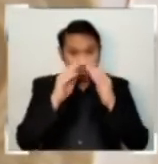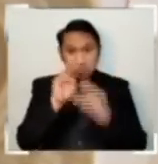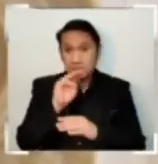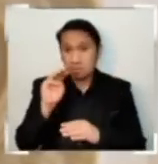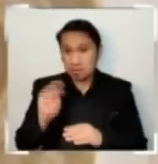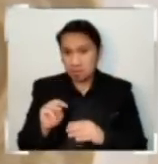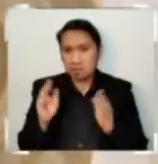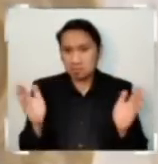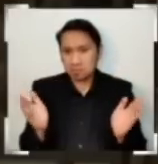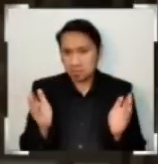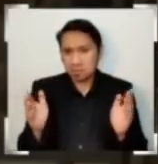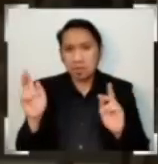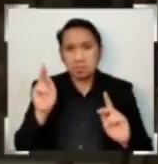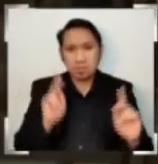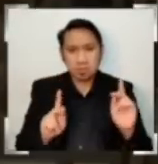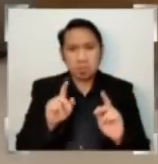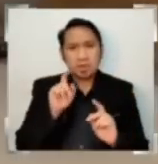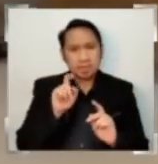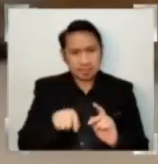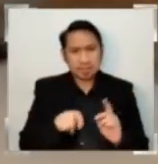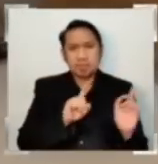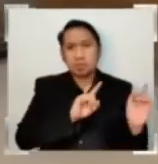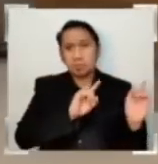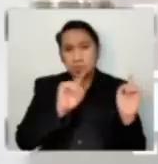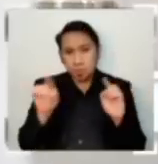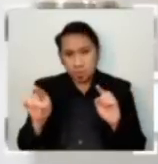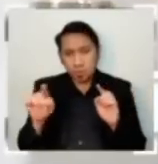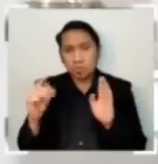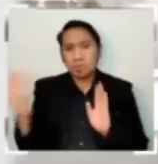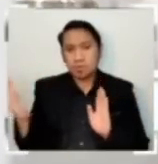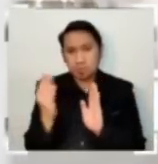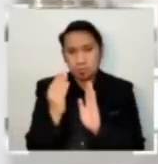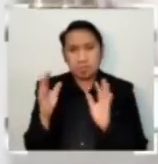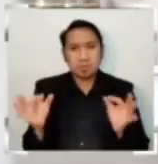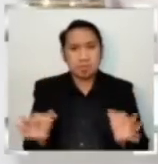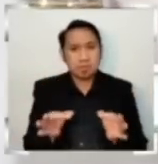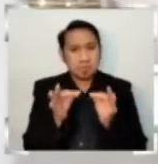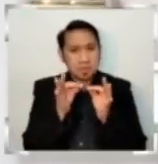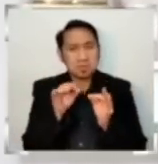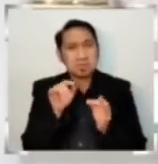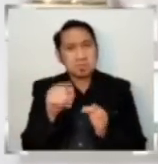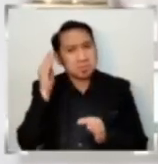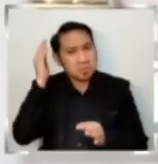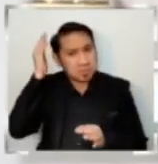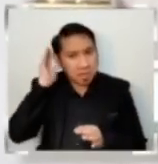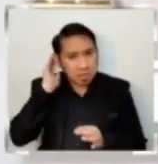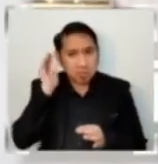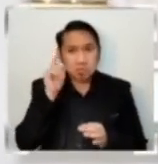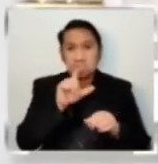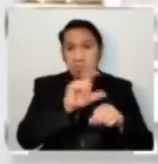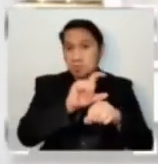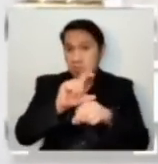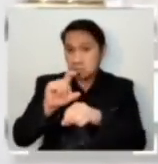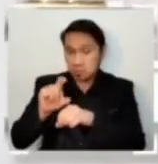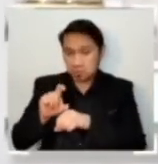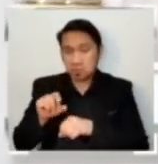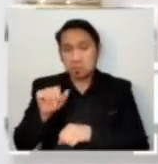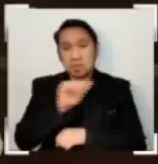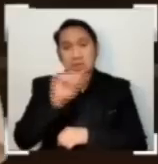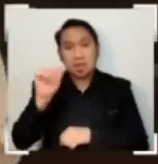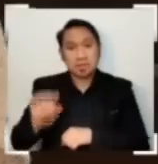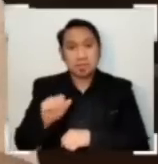ang publiko na dumalo sa in-person masses. Hiniling din niya sa mga simbahan sa ilalim ng Archdiocese of